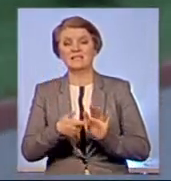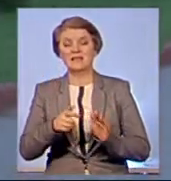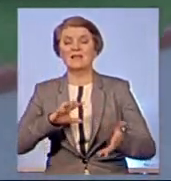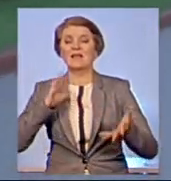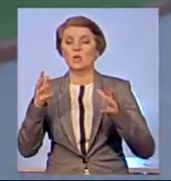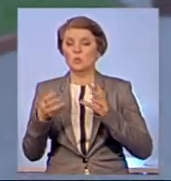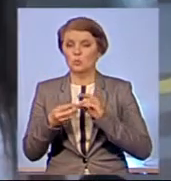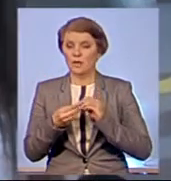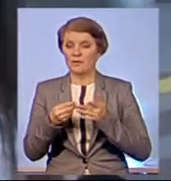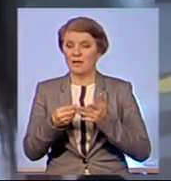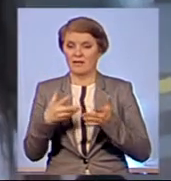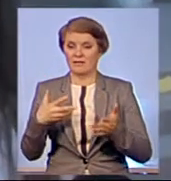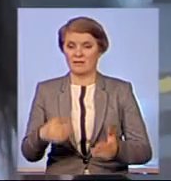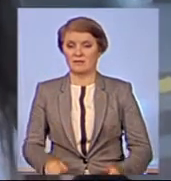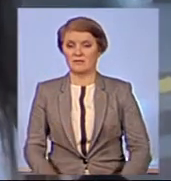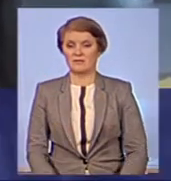результати аналізів.